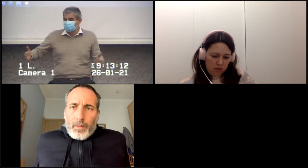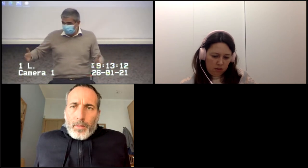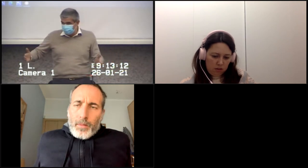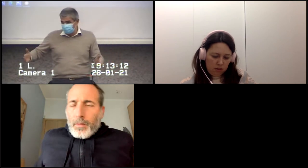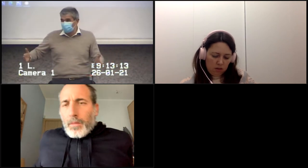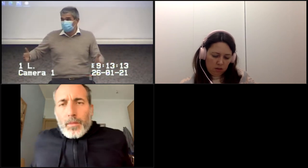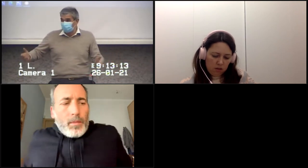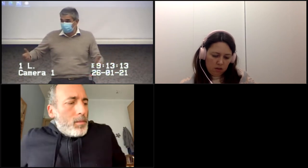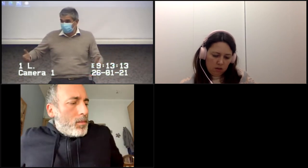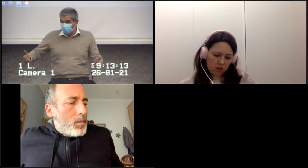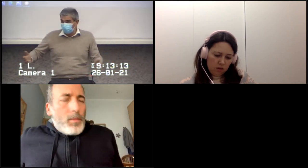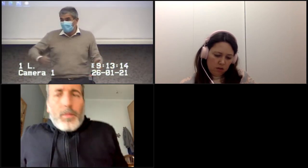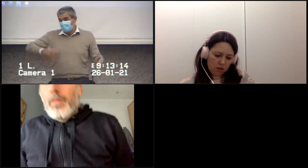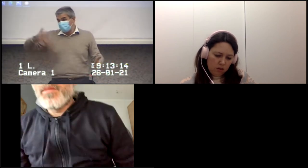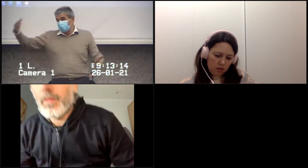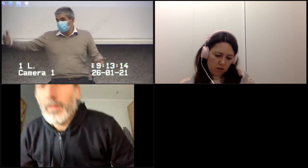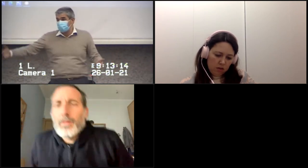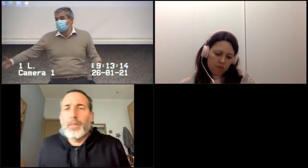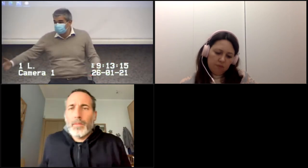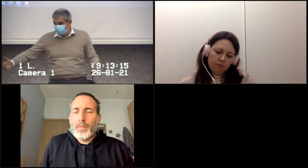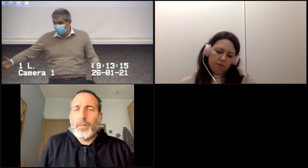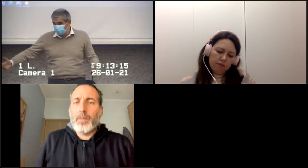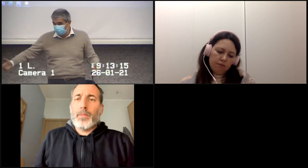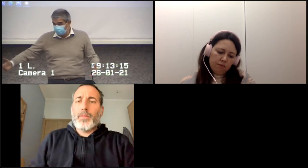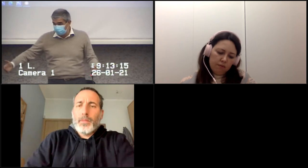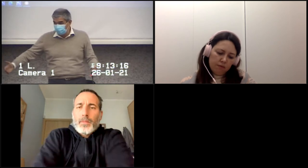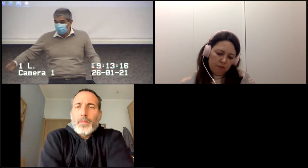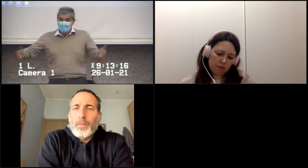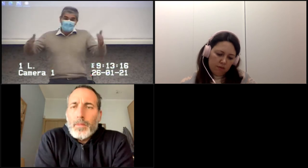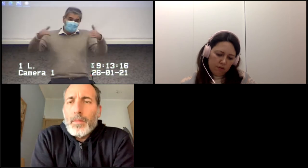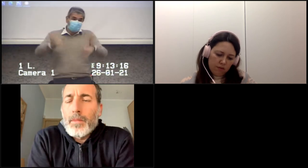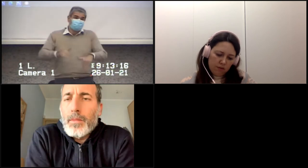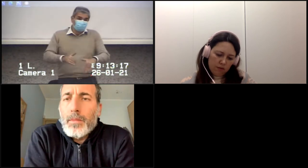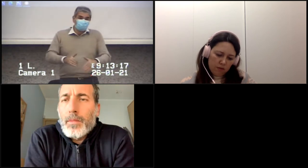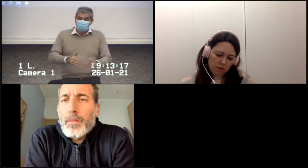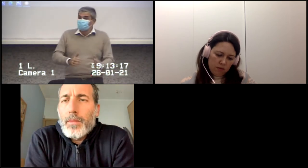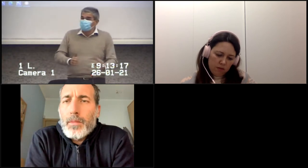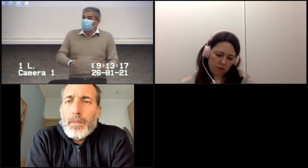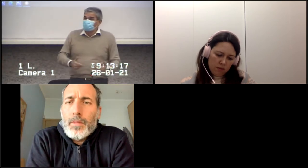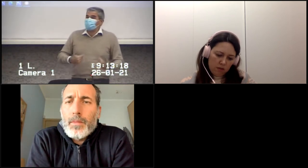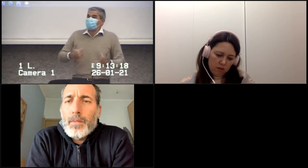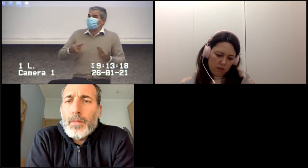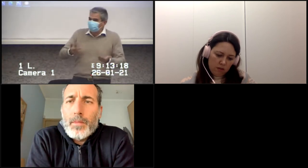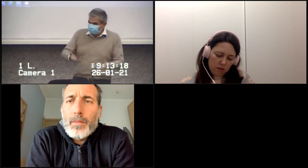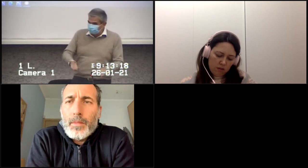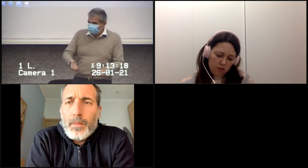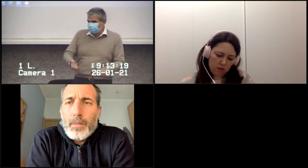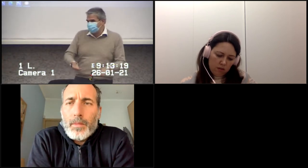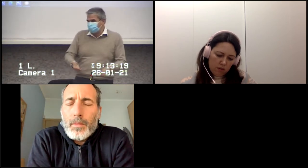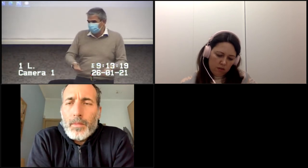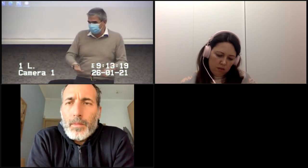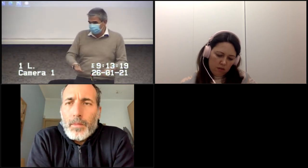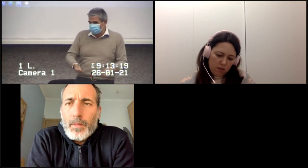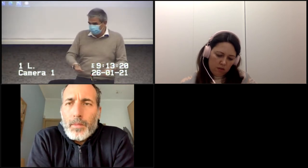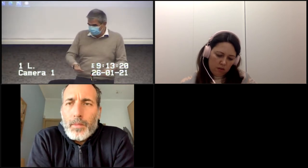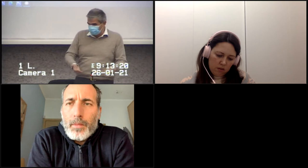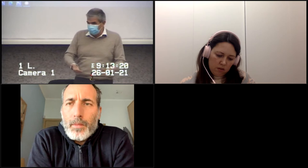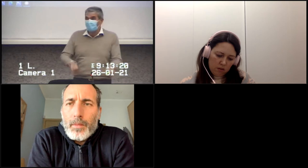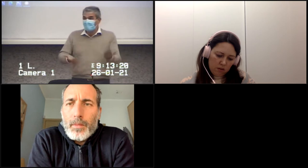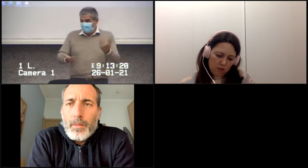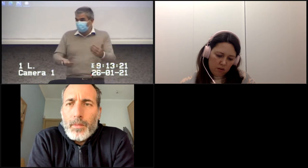di neutralizzazione delle regole e poi dopodiché ci saranno le nuove regole. All'interno di questo solco però non è che è vietato presentare i permessi